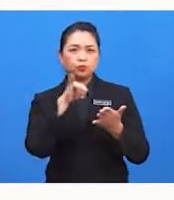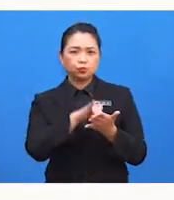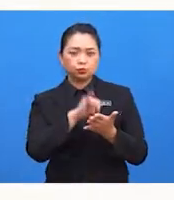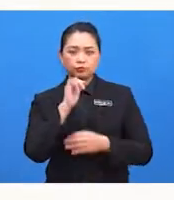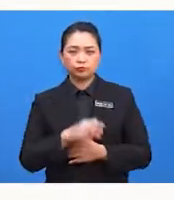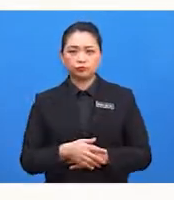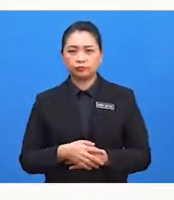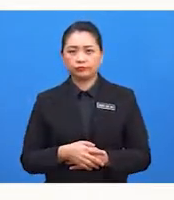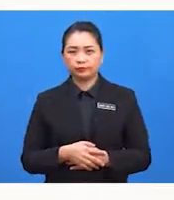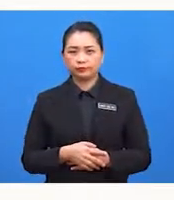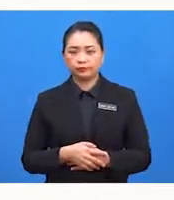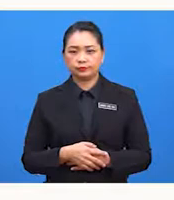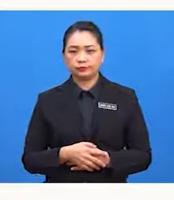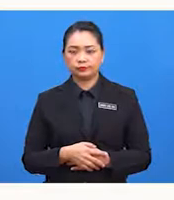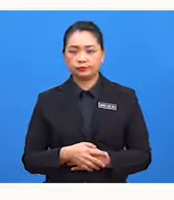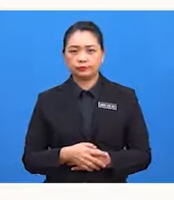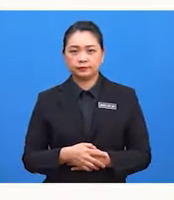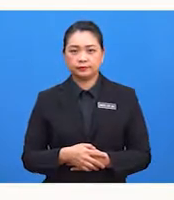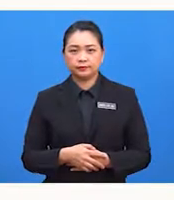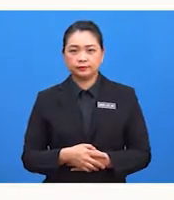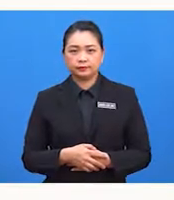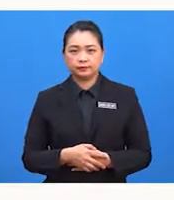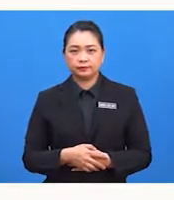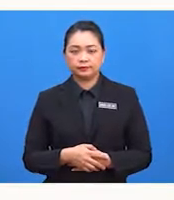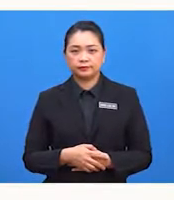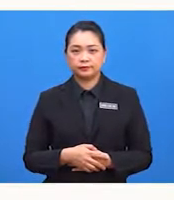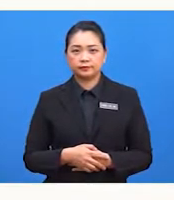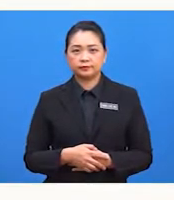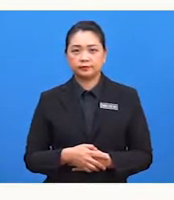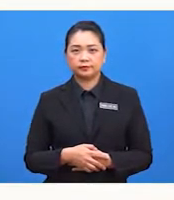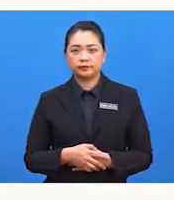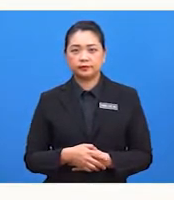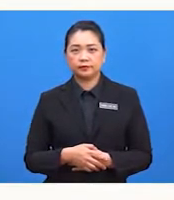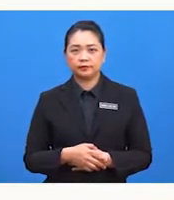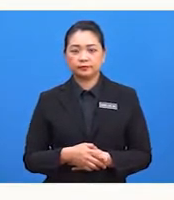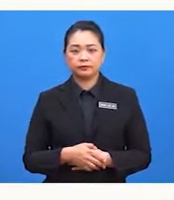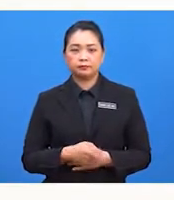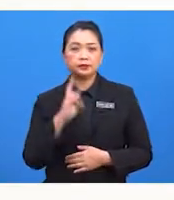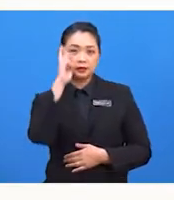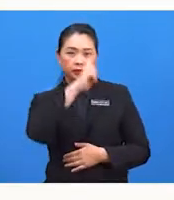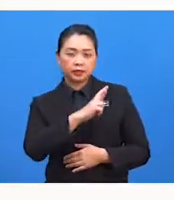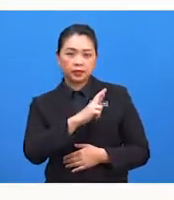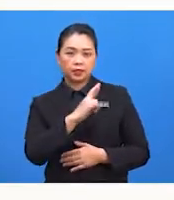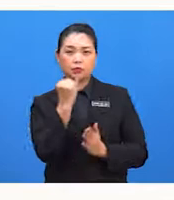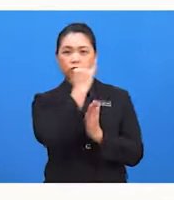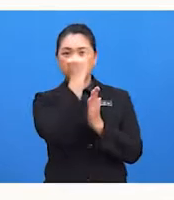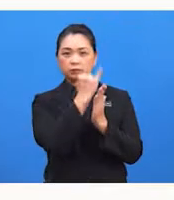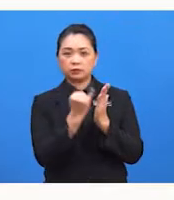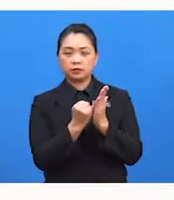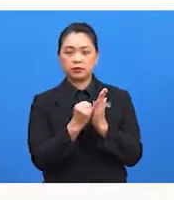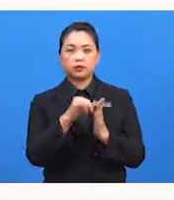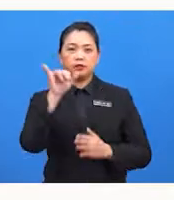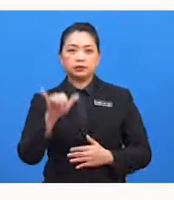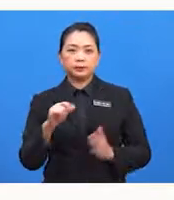perspektif? Ini kita bincangkan. Perspektif ia merupakan